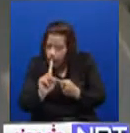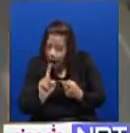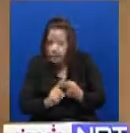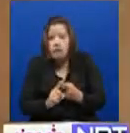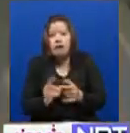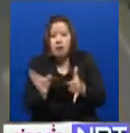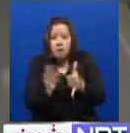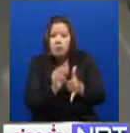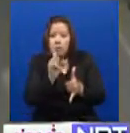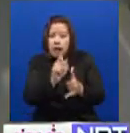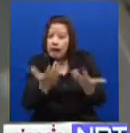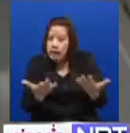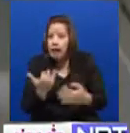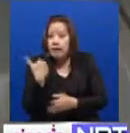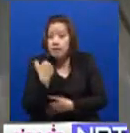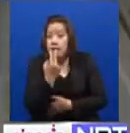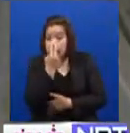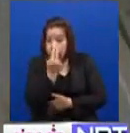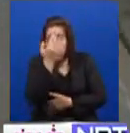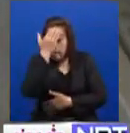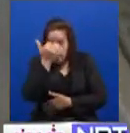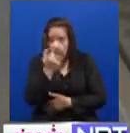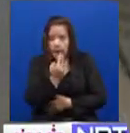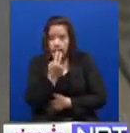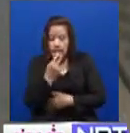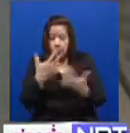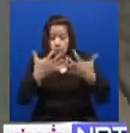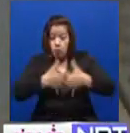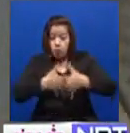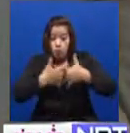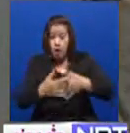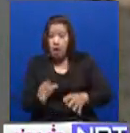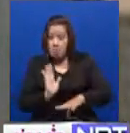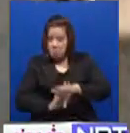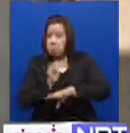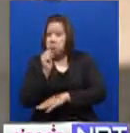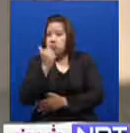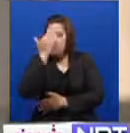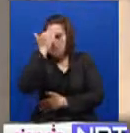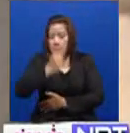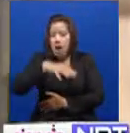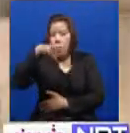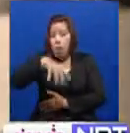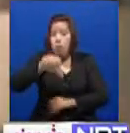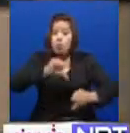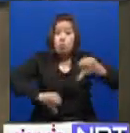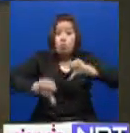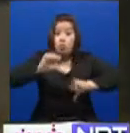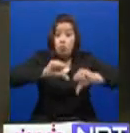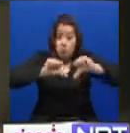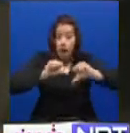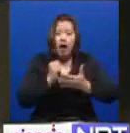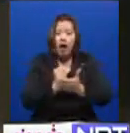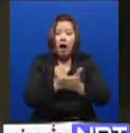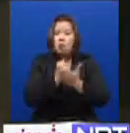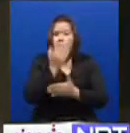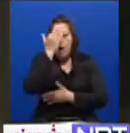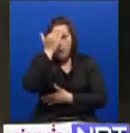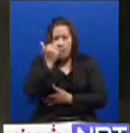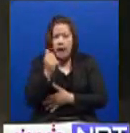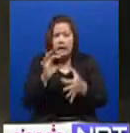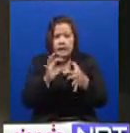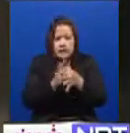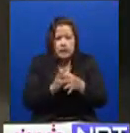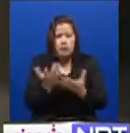เครื่อง Liquid Chromatography Mass Spectrometry เป็นเครื่องมือที่กรมวิทยาศาสตร์การแพทย์นำมาใช้เพื่อวิเคราะห์สารที่มี